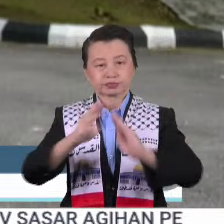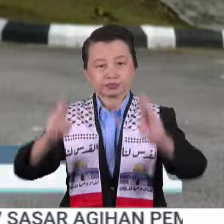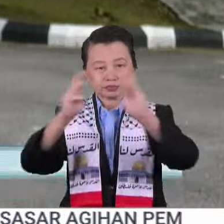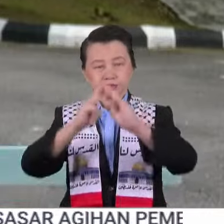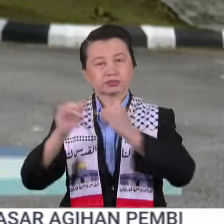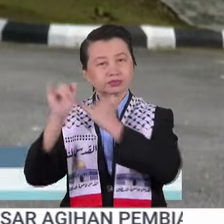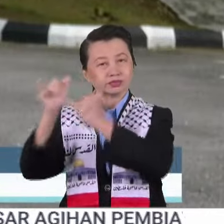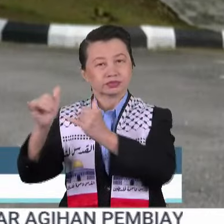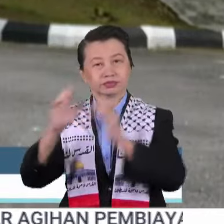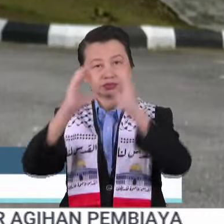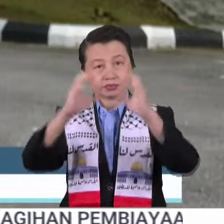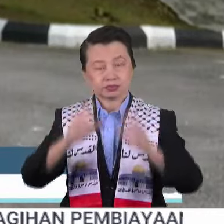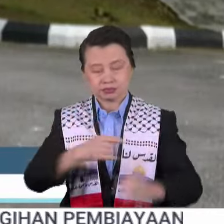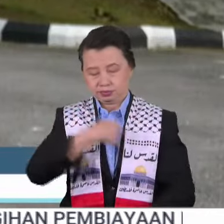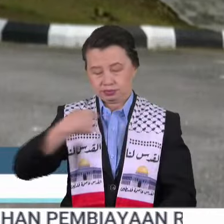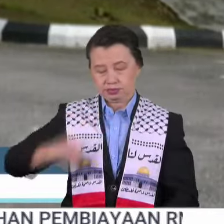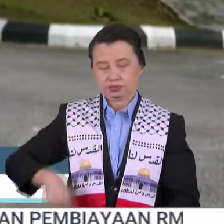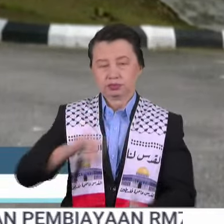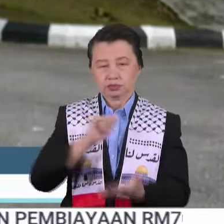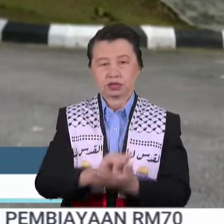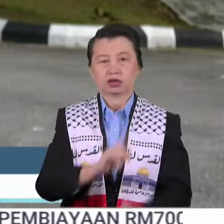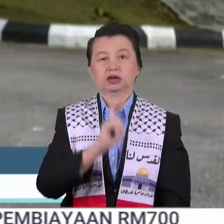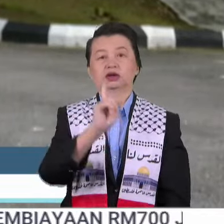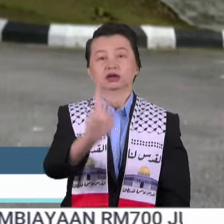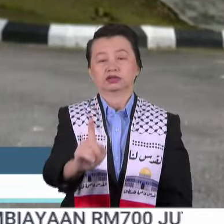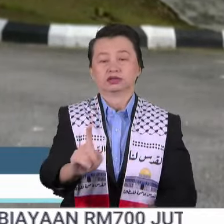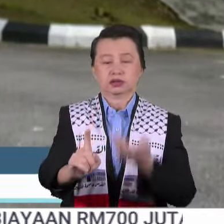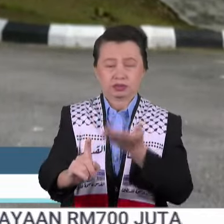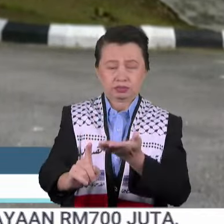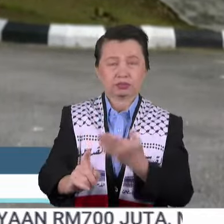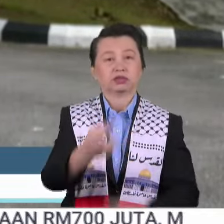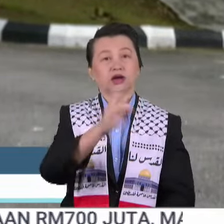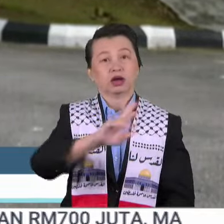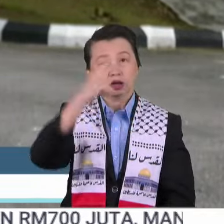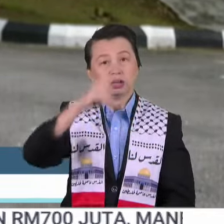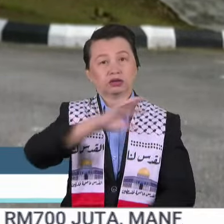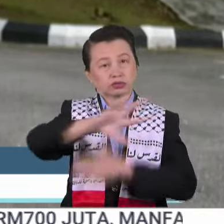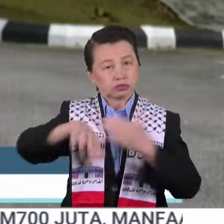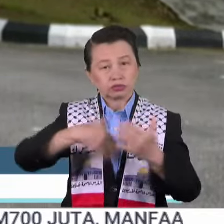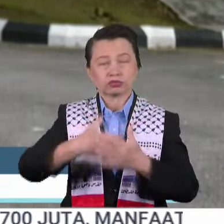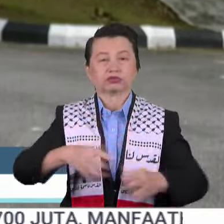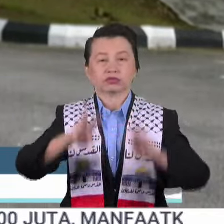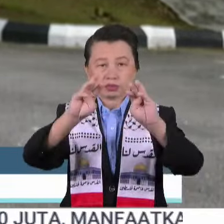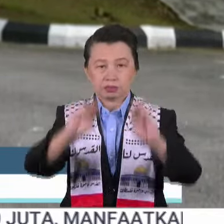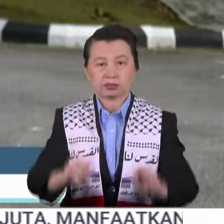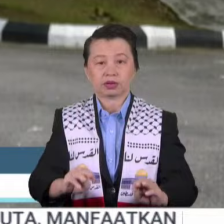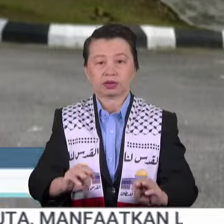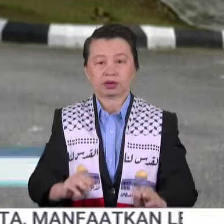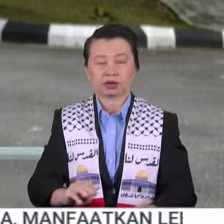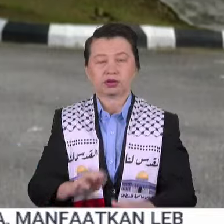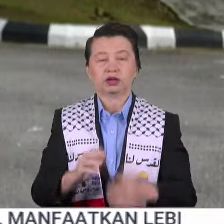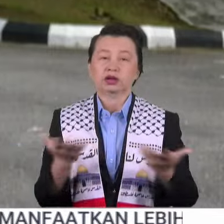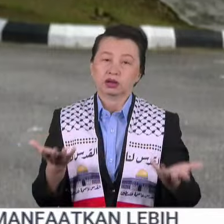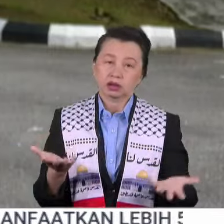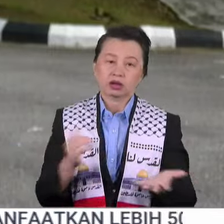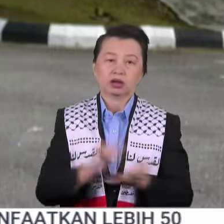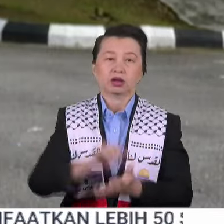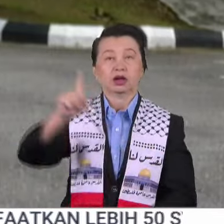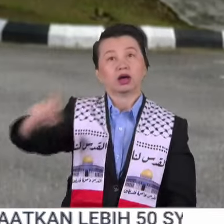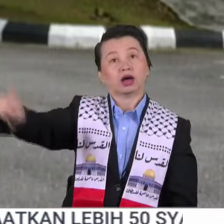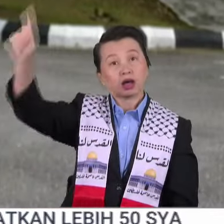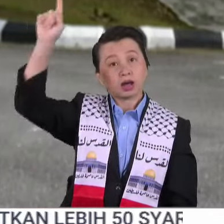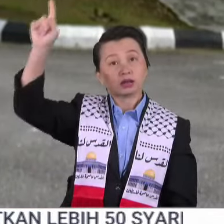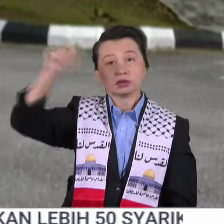bina Cina ini membuktikan bahawa Islam adalah agama untuk seluruh umat manusia. Sesungguhnya, Allah